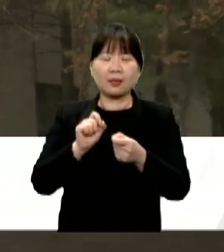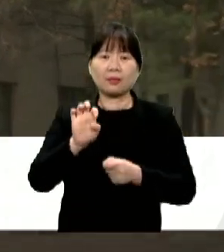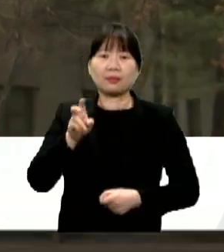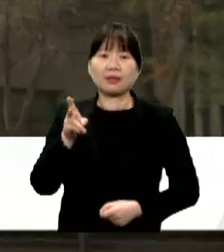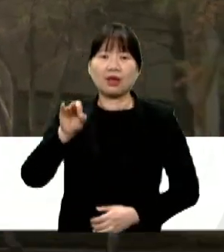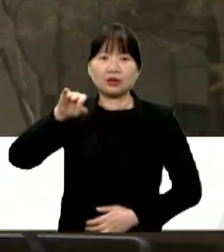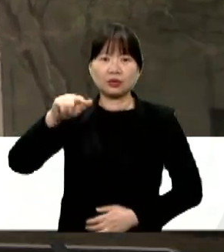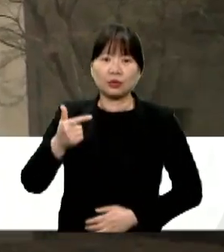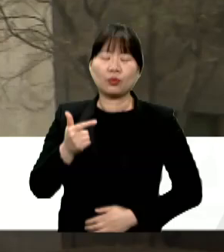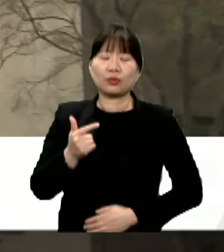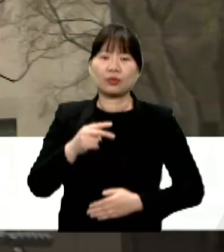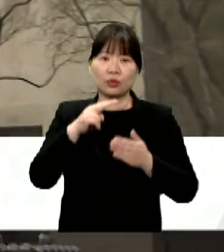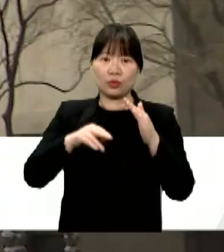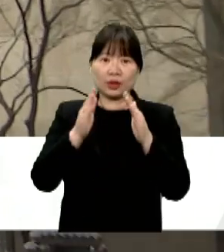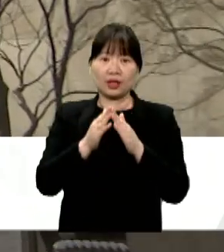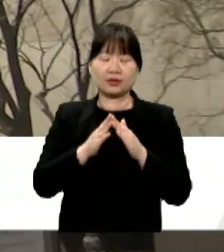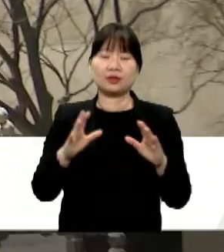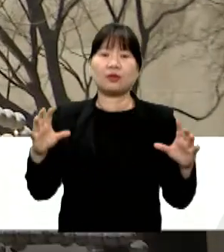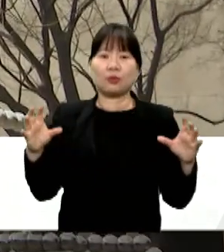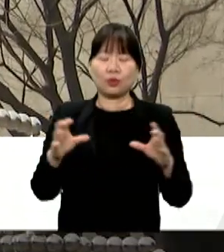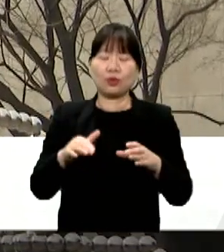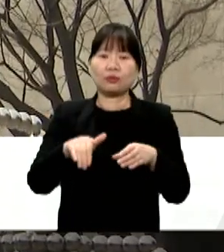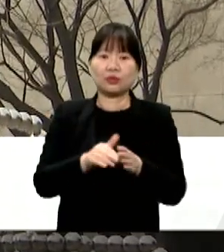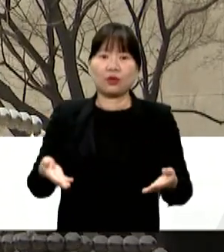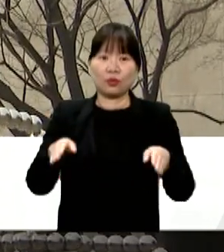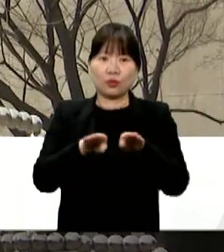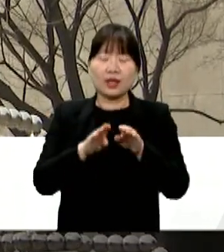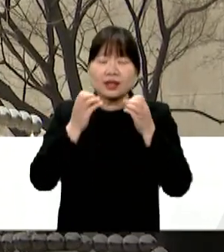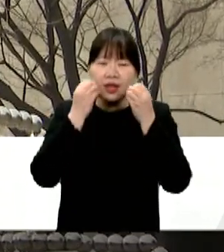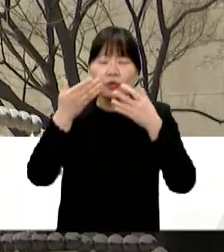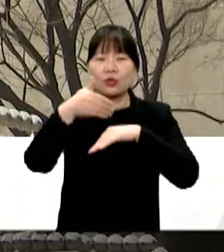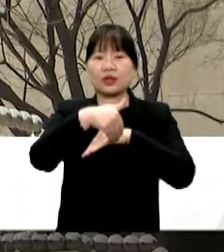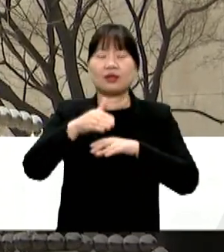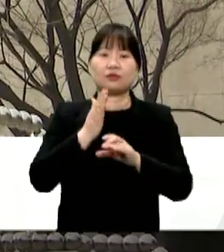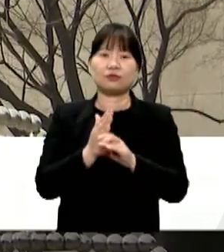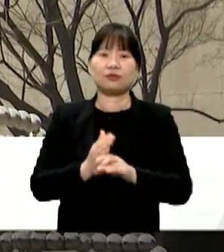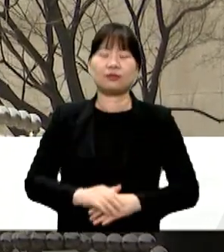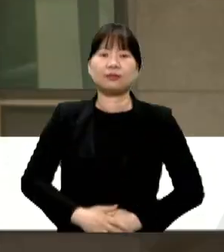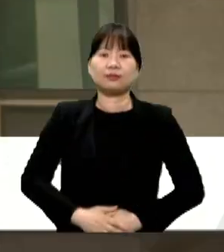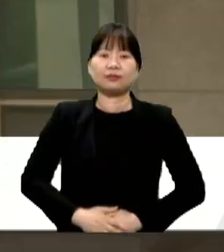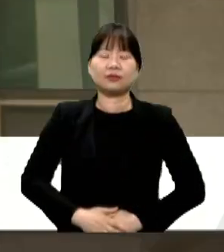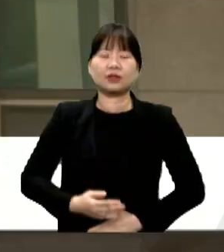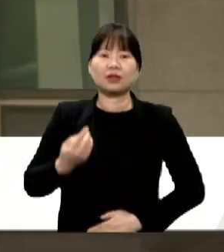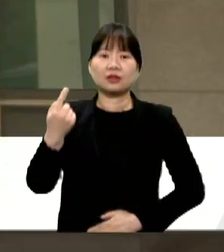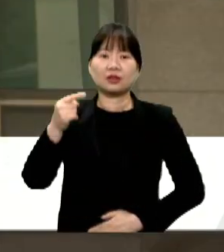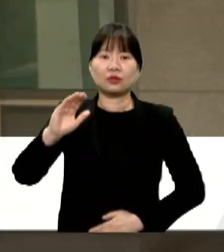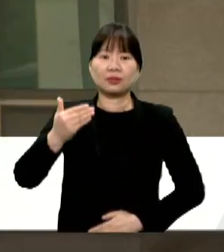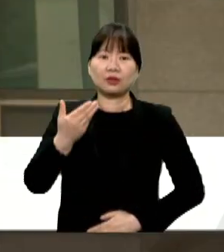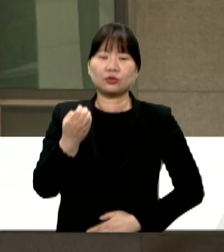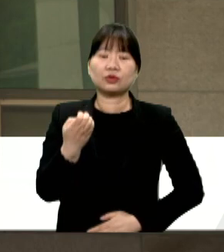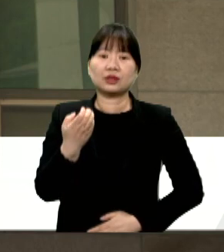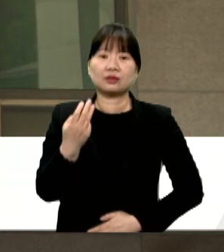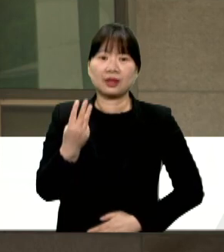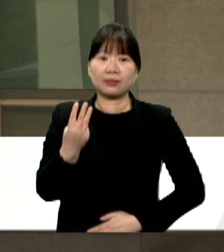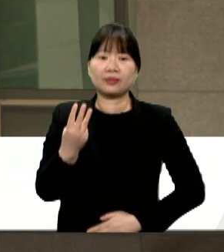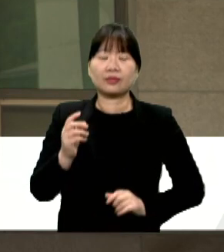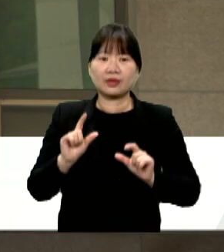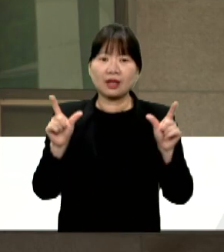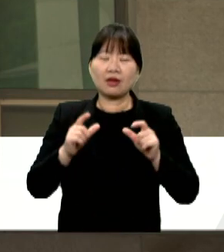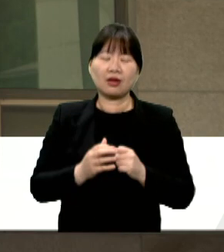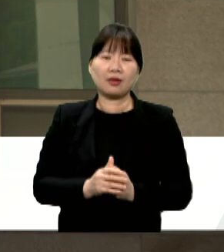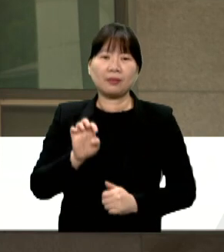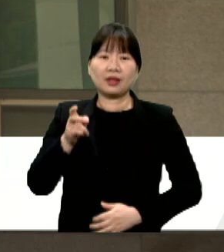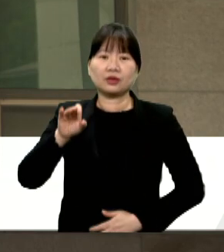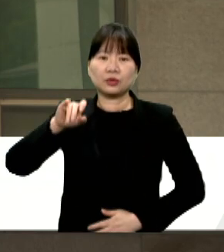30년 가까이 된 평촌도서관이 복합 문화공간으로 새롭게 꾸며질 전망입니다. 지난 1993년 평촌